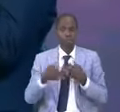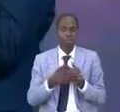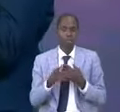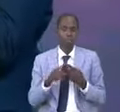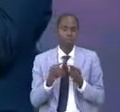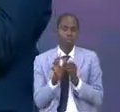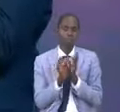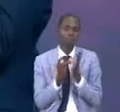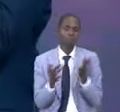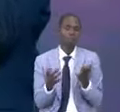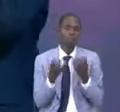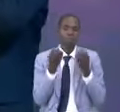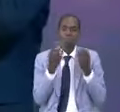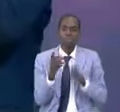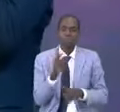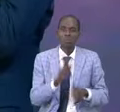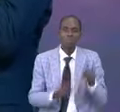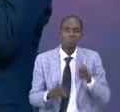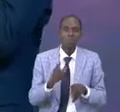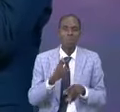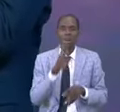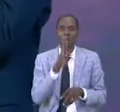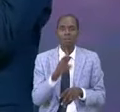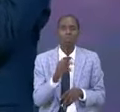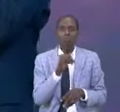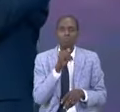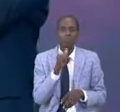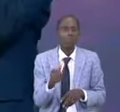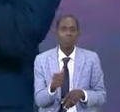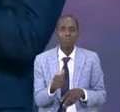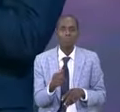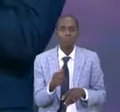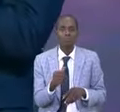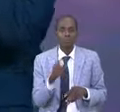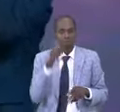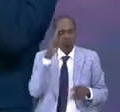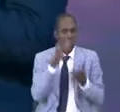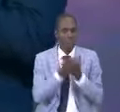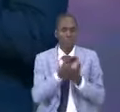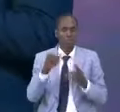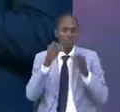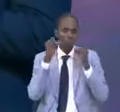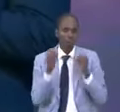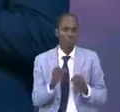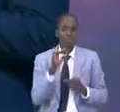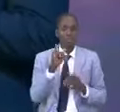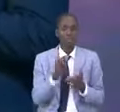ne sont pas convaincus que lorsque vous êtes né de nouveau vous pouvez rétrograder